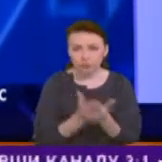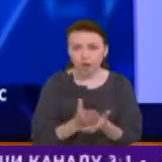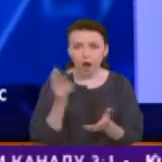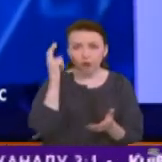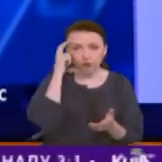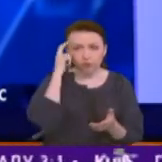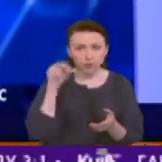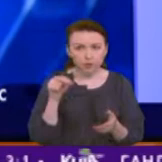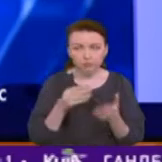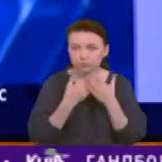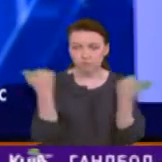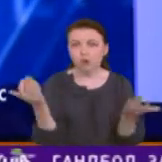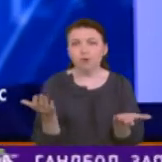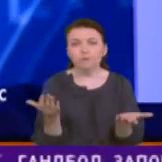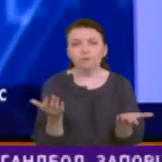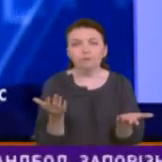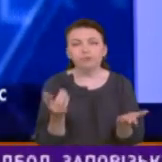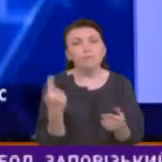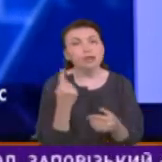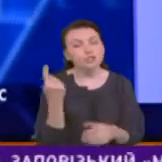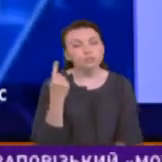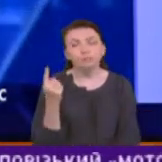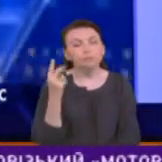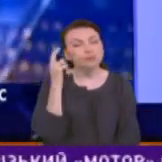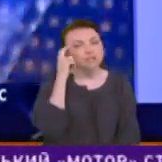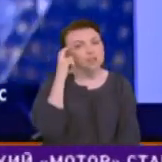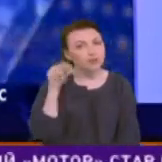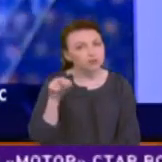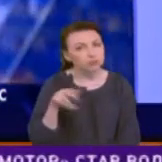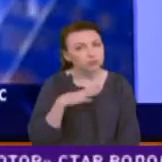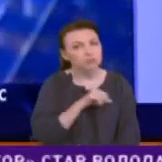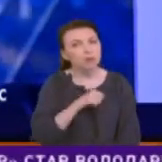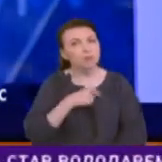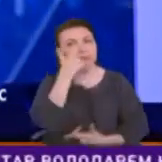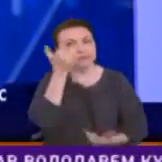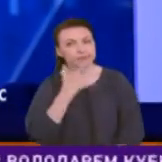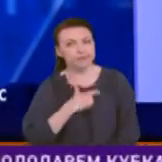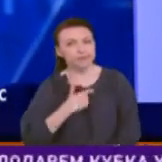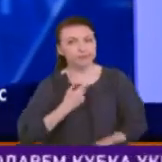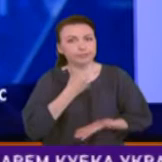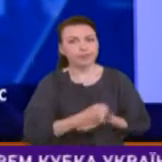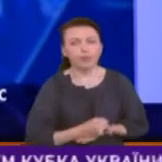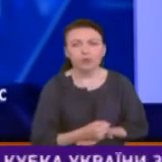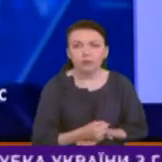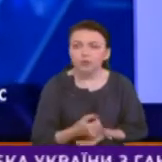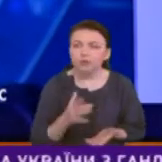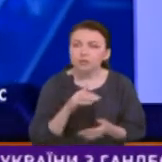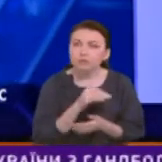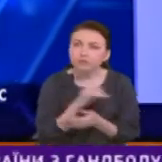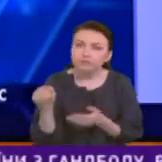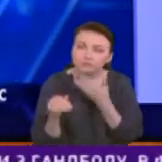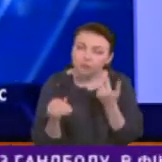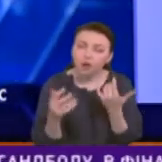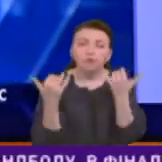київського патріархату немає. Ну, по-перше, київський патріархат був самопроголошеним і ніяк не легітимізованим.